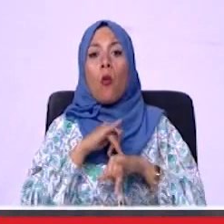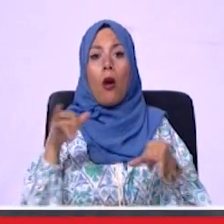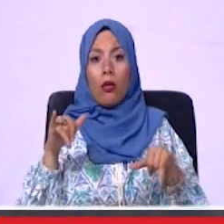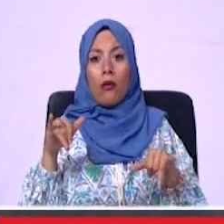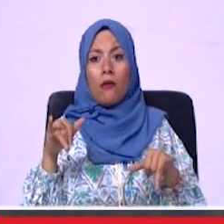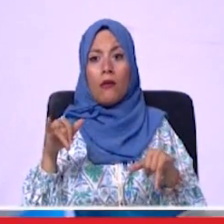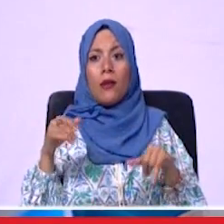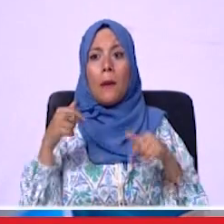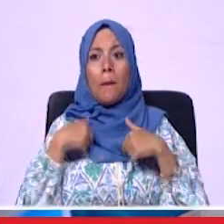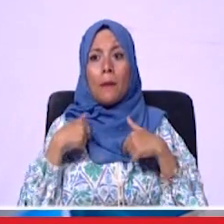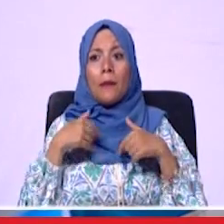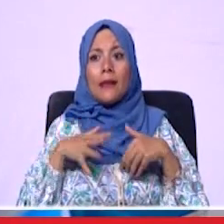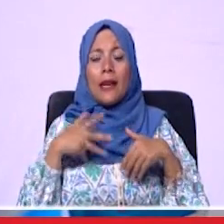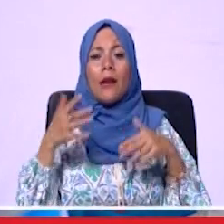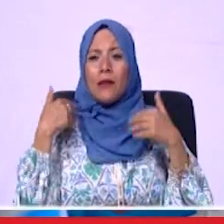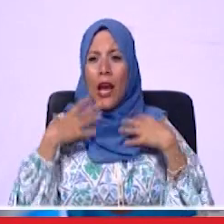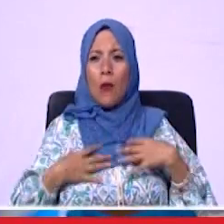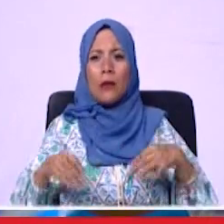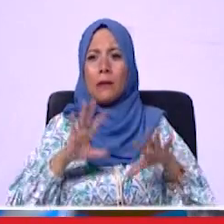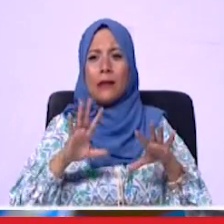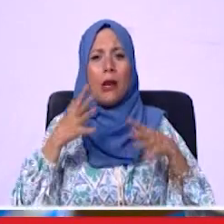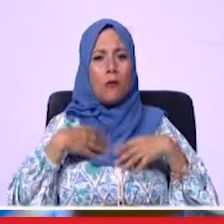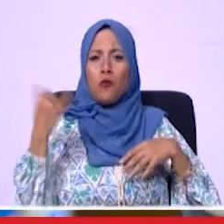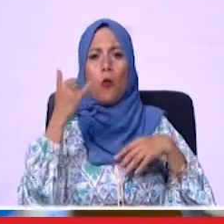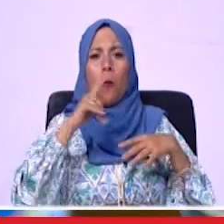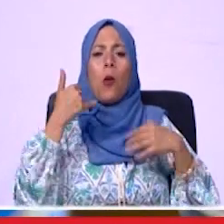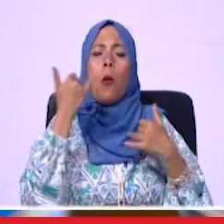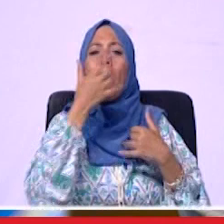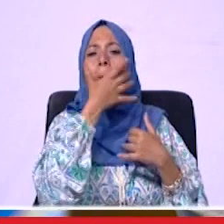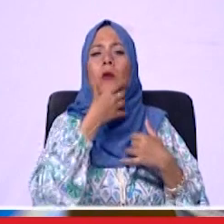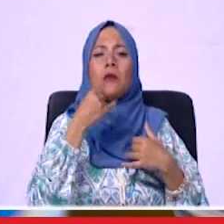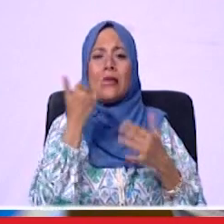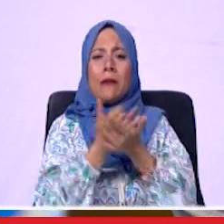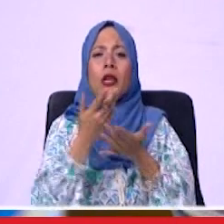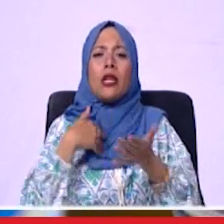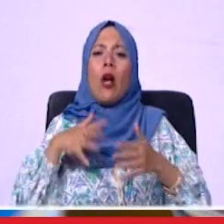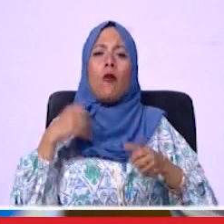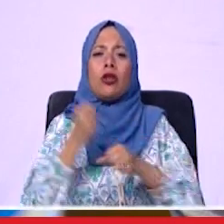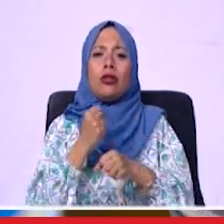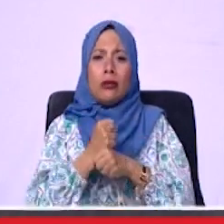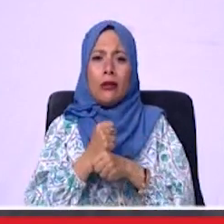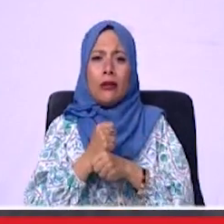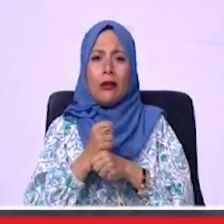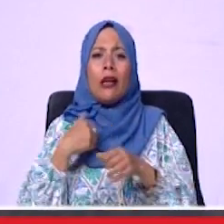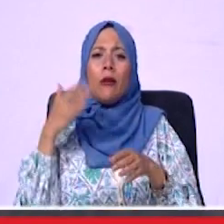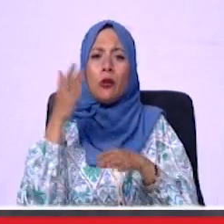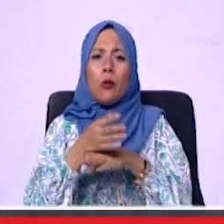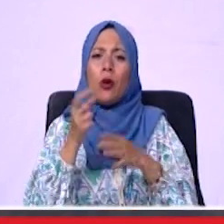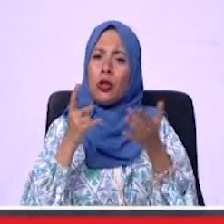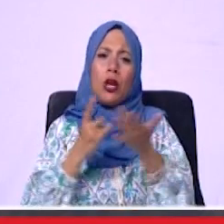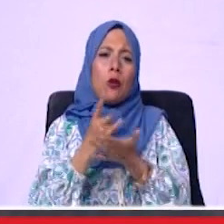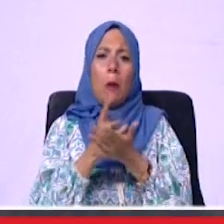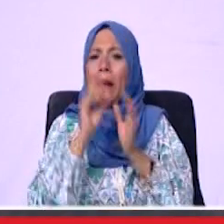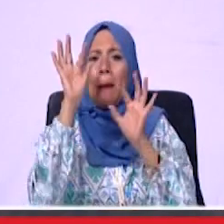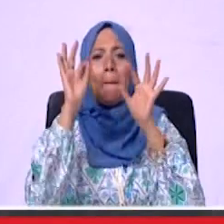حد. بس انا مش عايز حاجه من جسمي، يعني انا عايز وشي بس عشان اقدر اشتغل. ما بروحش الا يوم الامتحان بس، واروح المدرسه